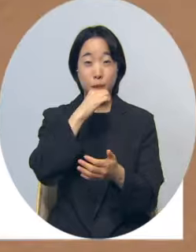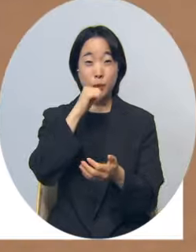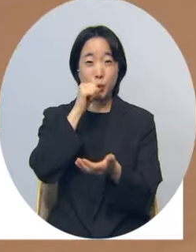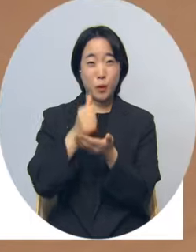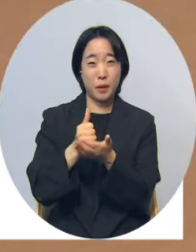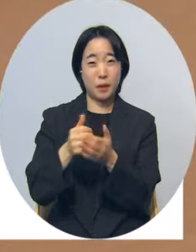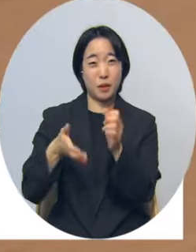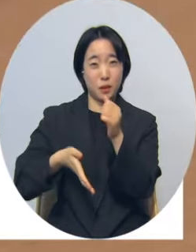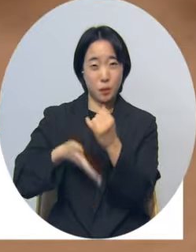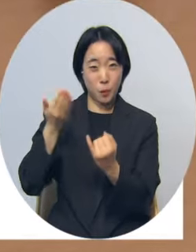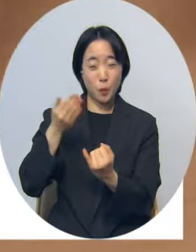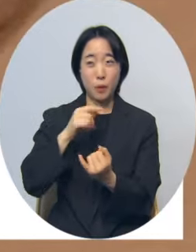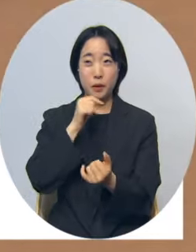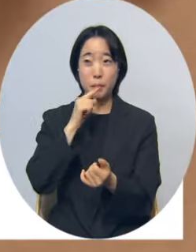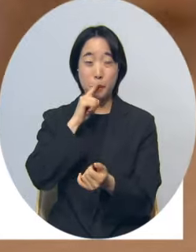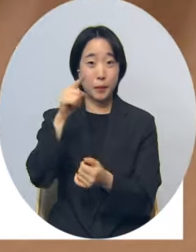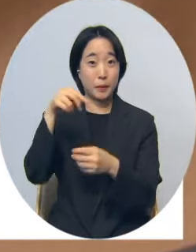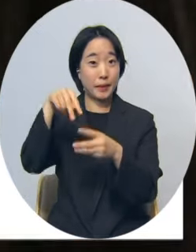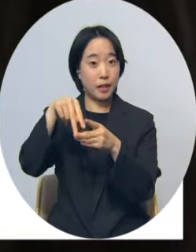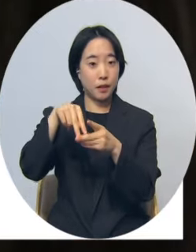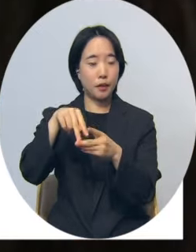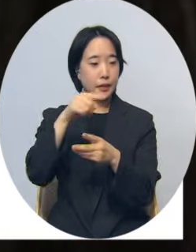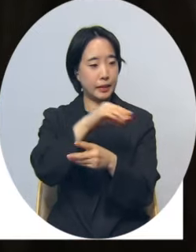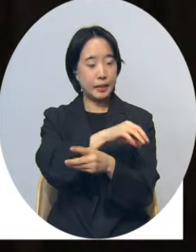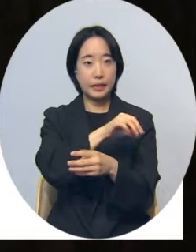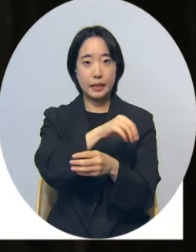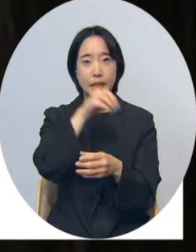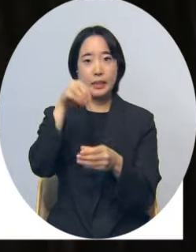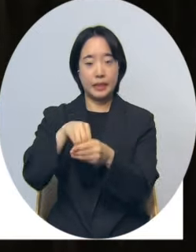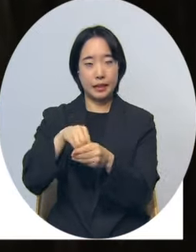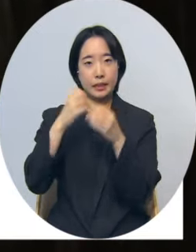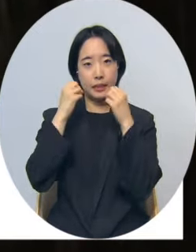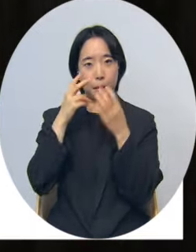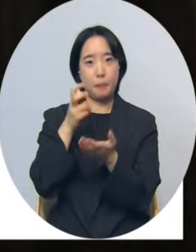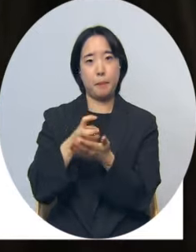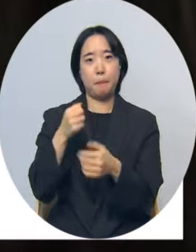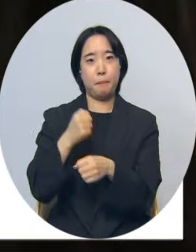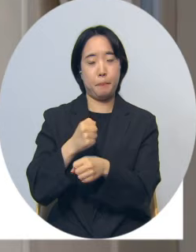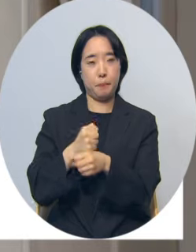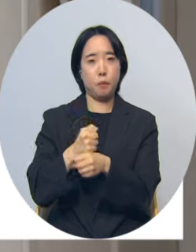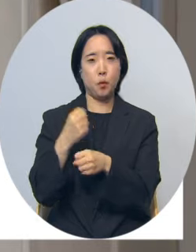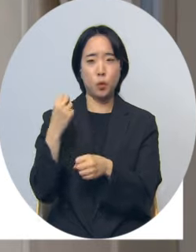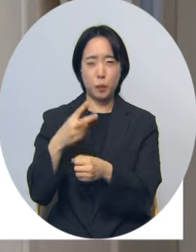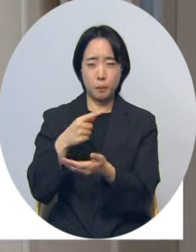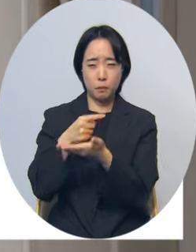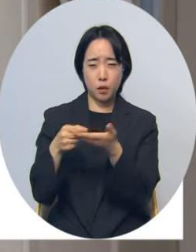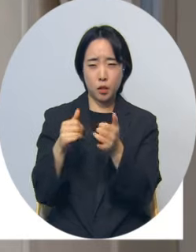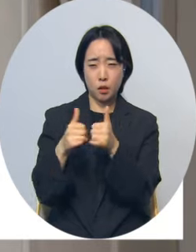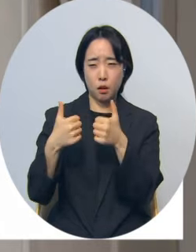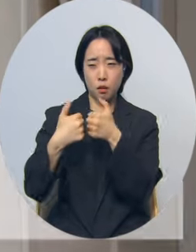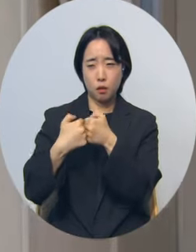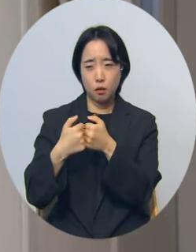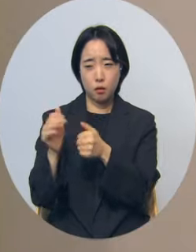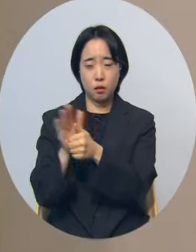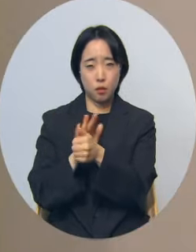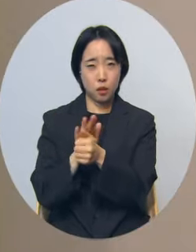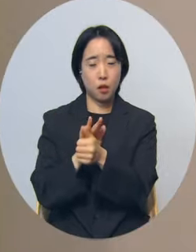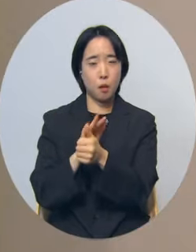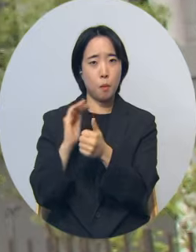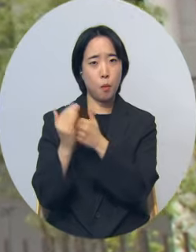개편하고 직접 간접적으로 피해를 당한 이들에 대한 심리상담과 치료 등 보호 방안을 지원하기로